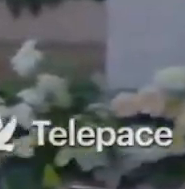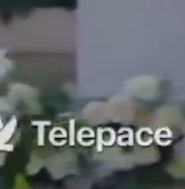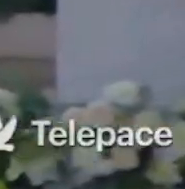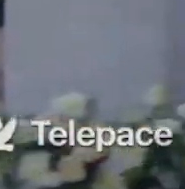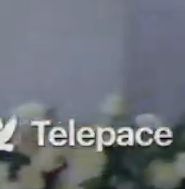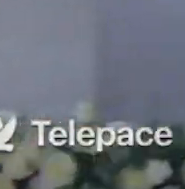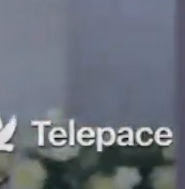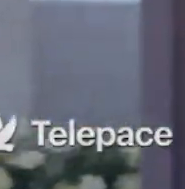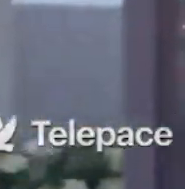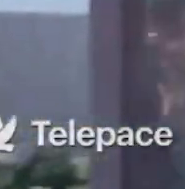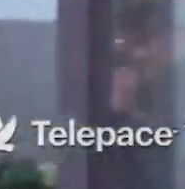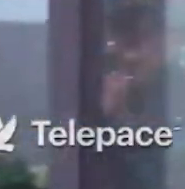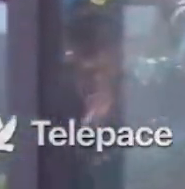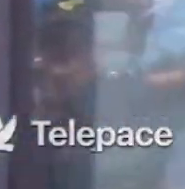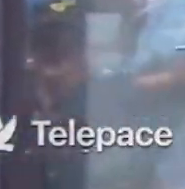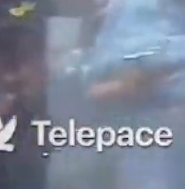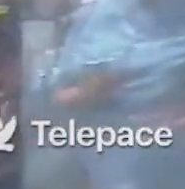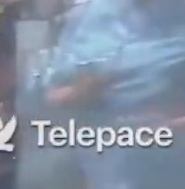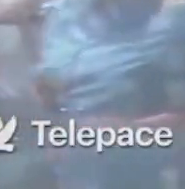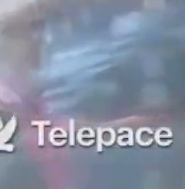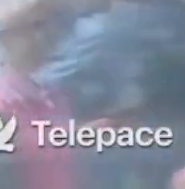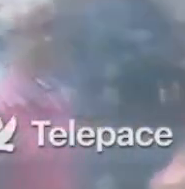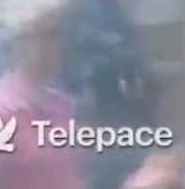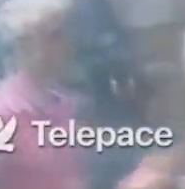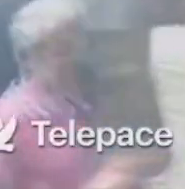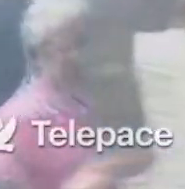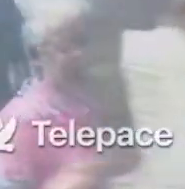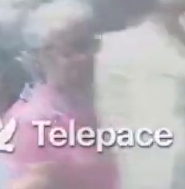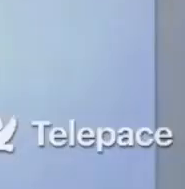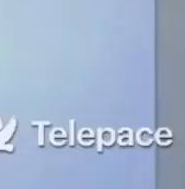il Papa, per il mondo.